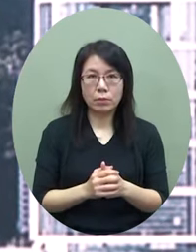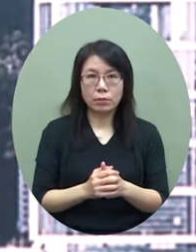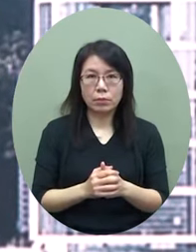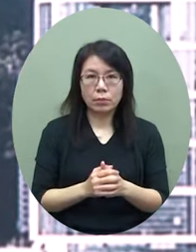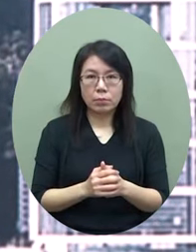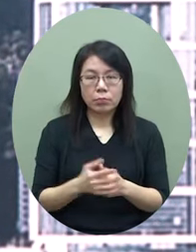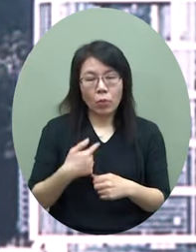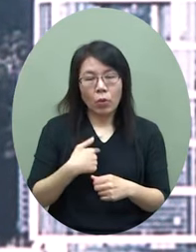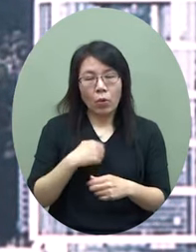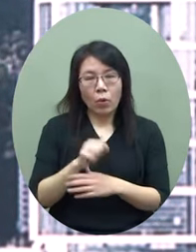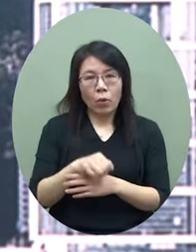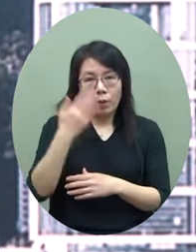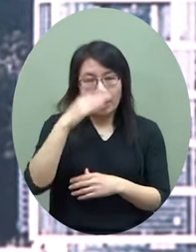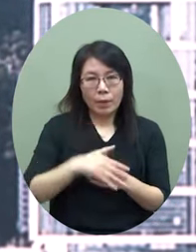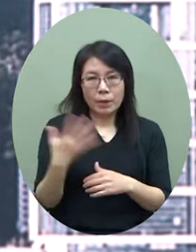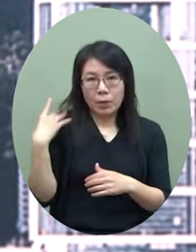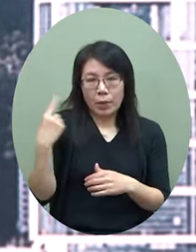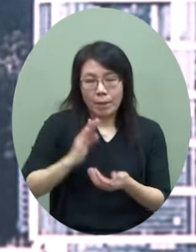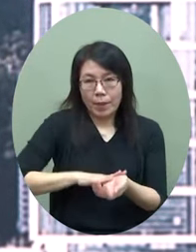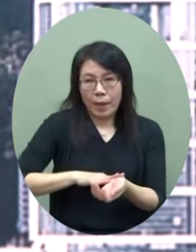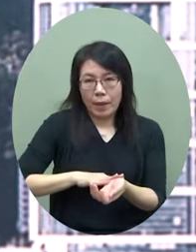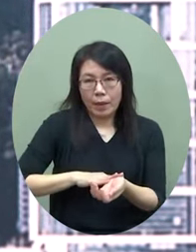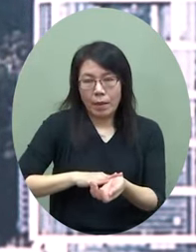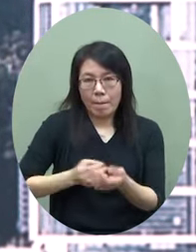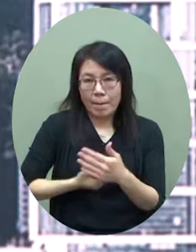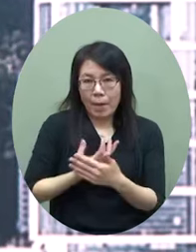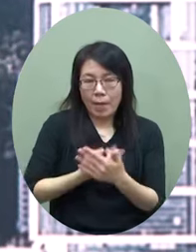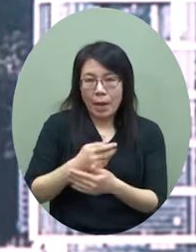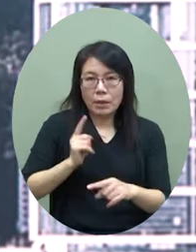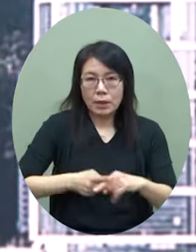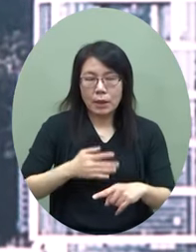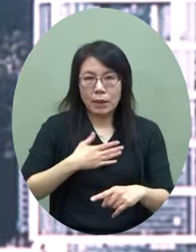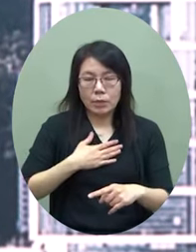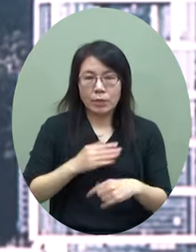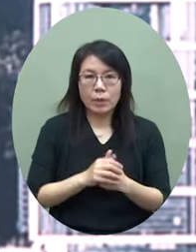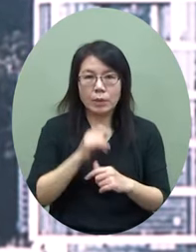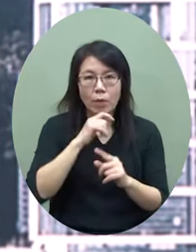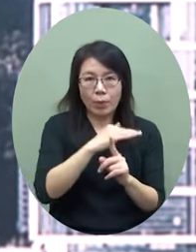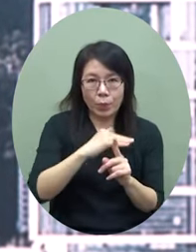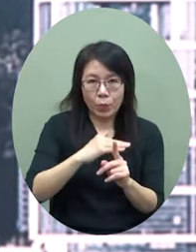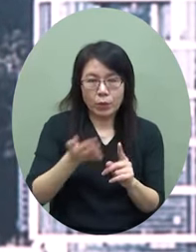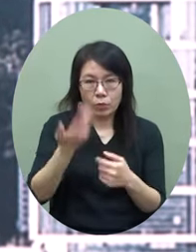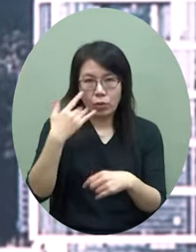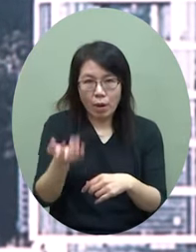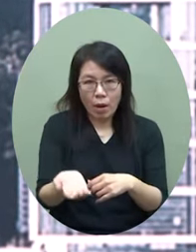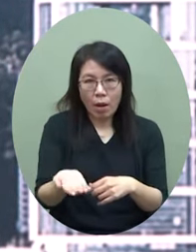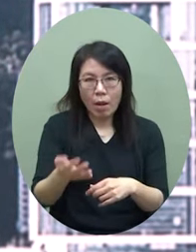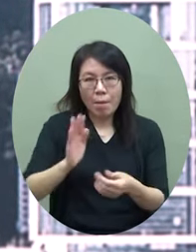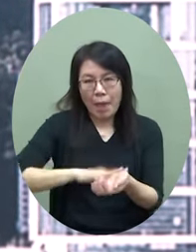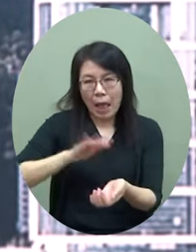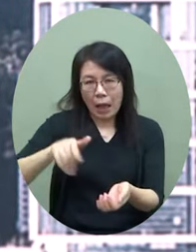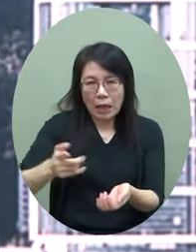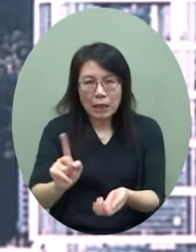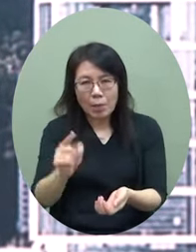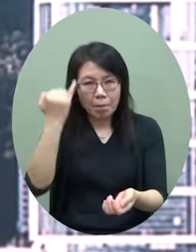我也承认昨天的确诊过是令人担心的尤其是在超过一半是源头不明那我们大家